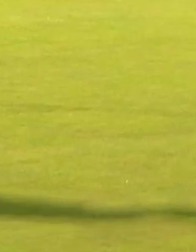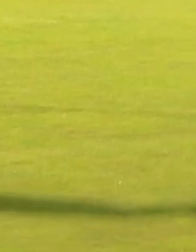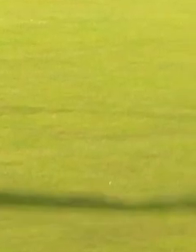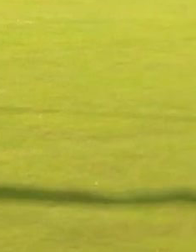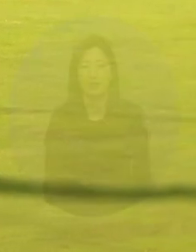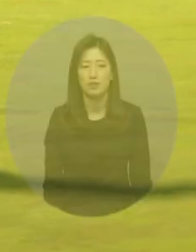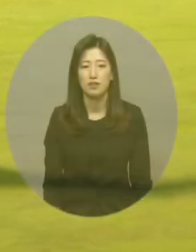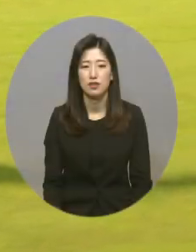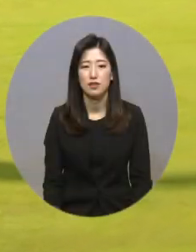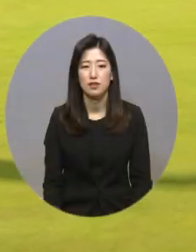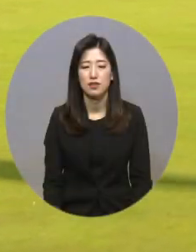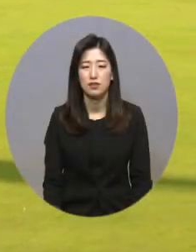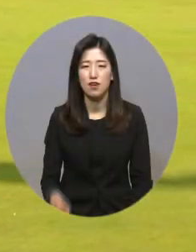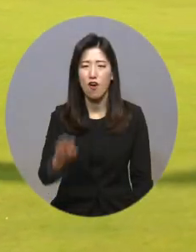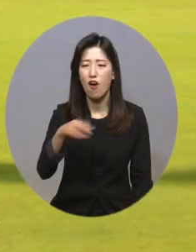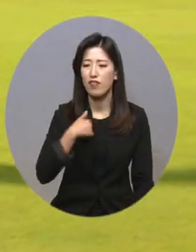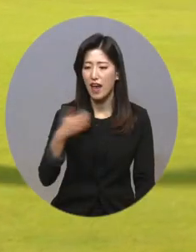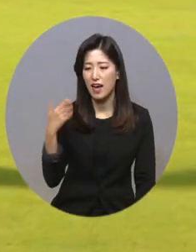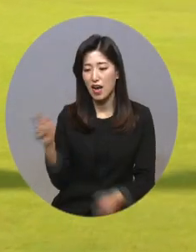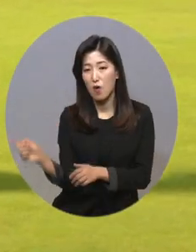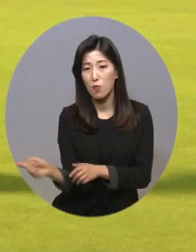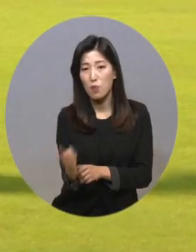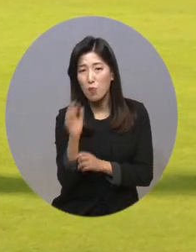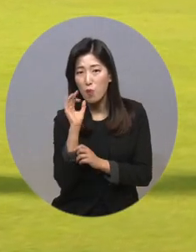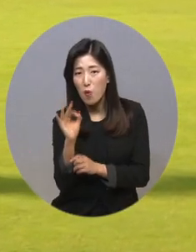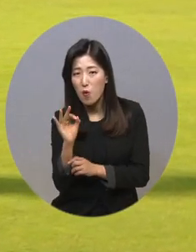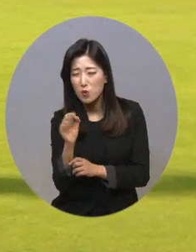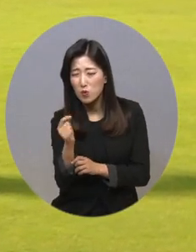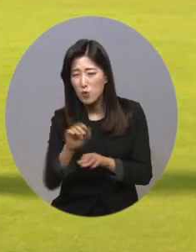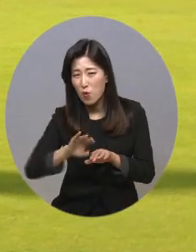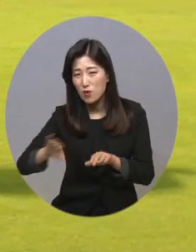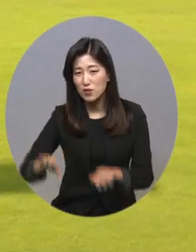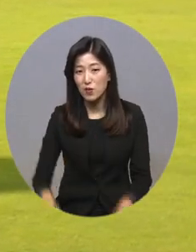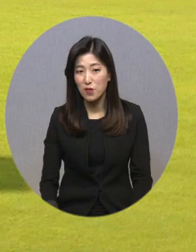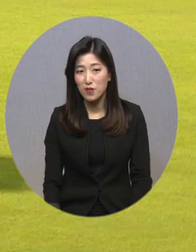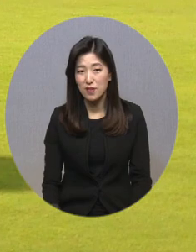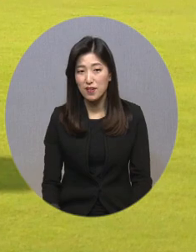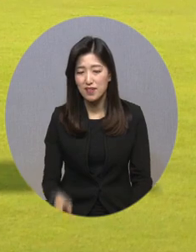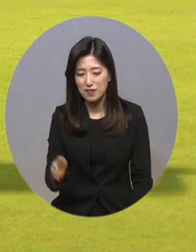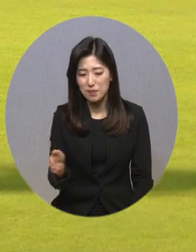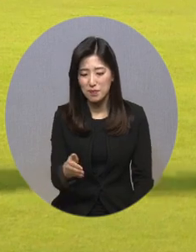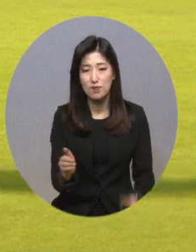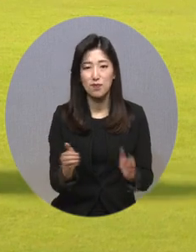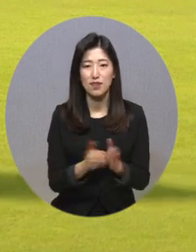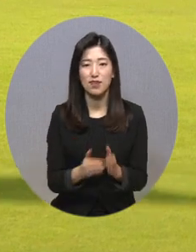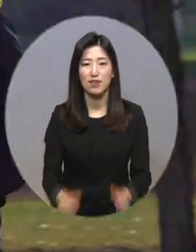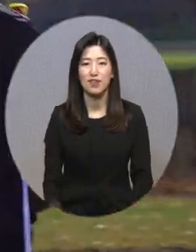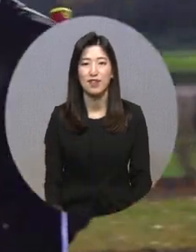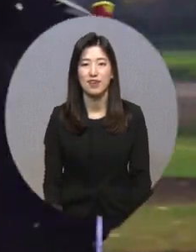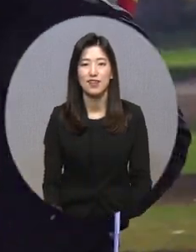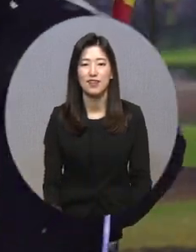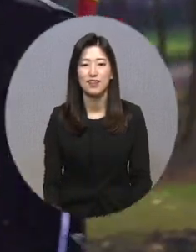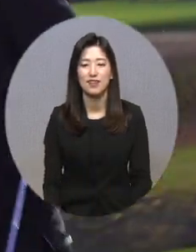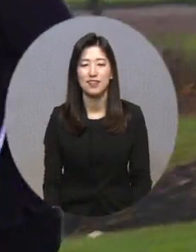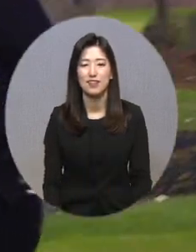몸살 거 보고 약간 오른쪽 가짜 목회 한번 끝에 으 쭉 없지